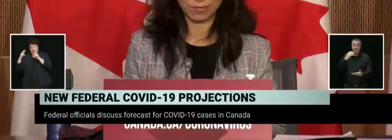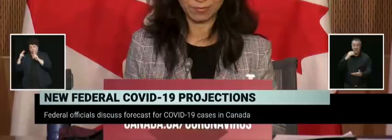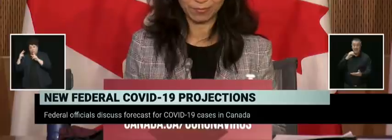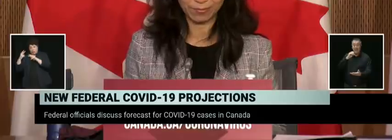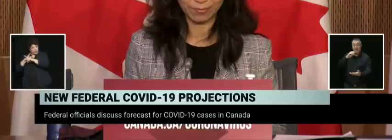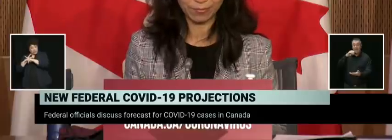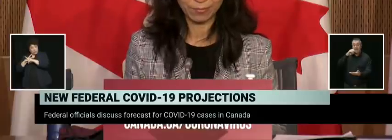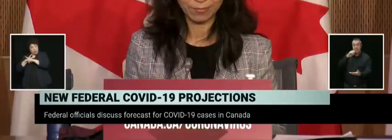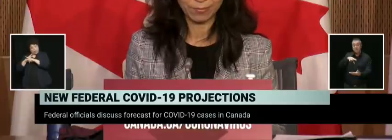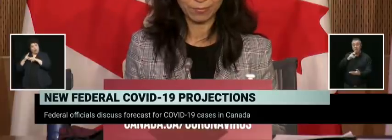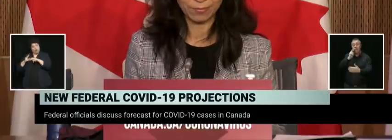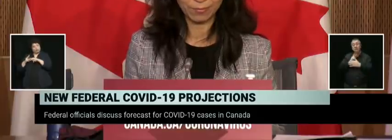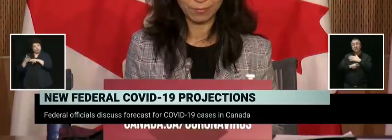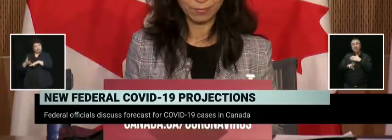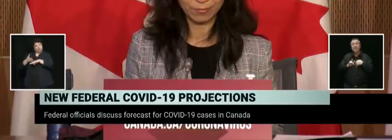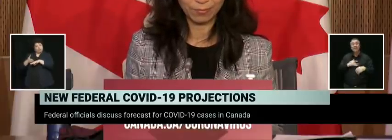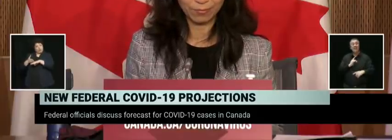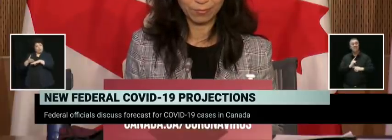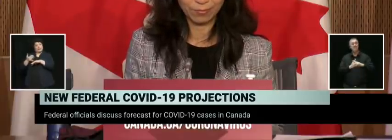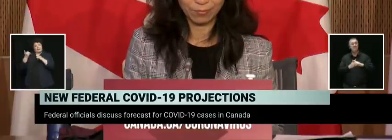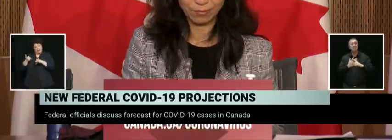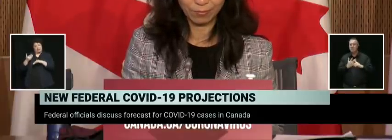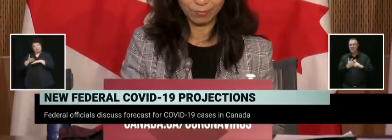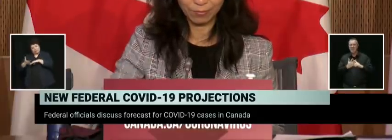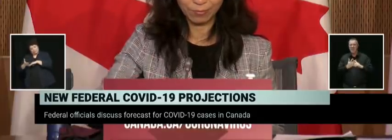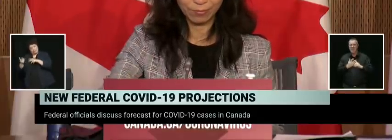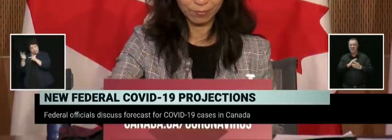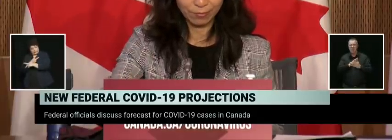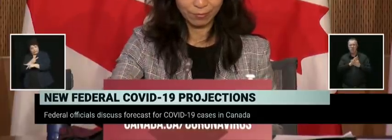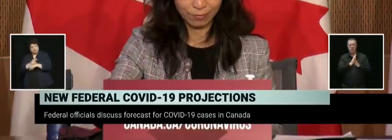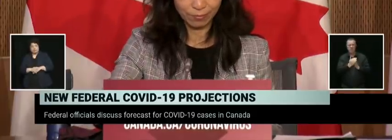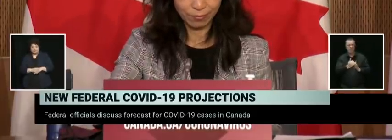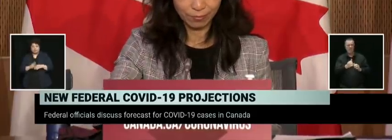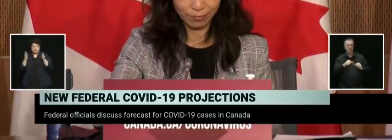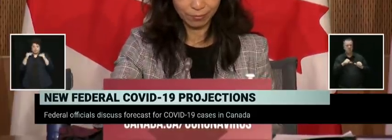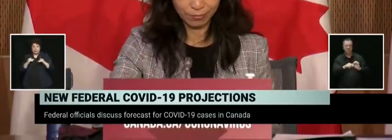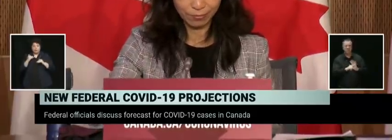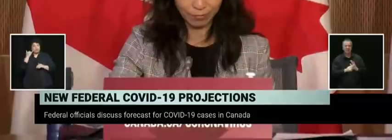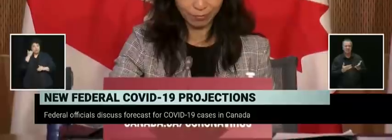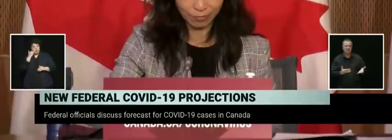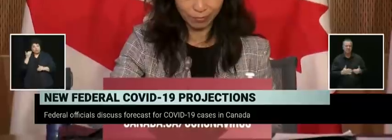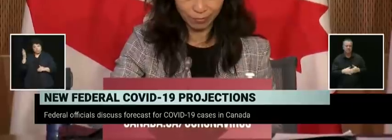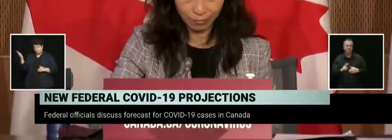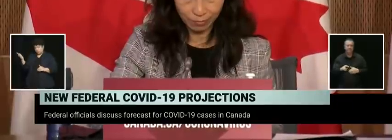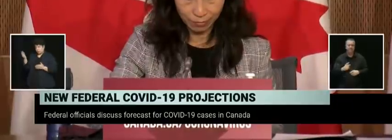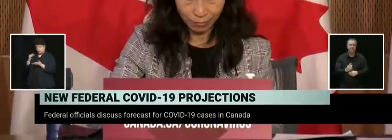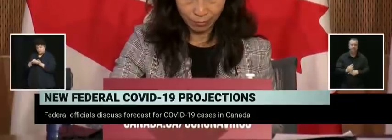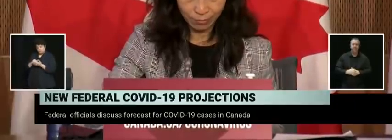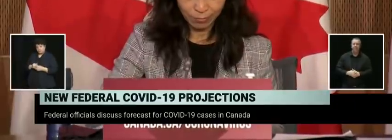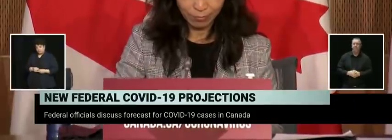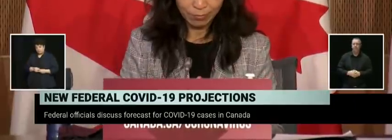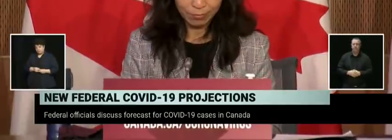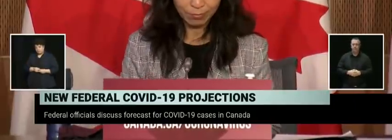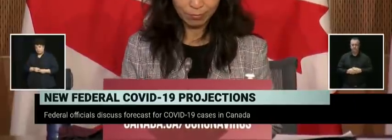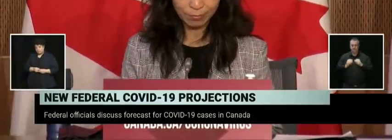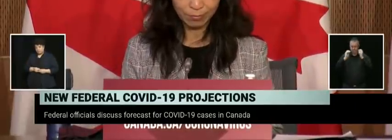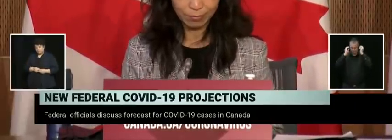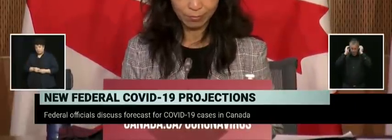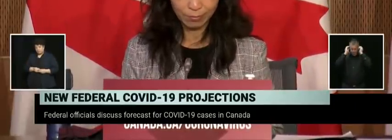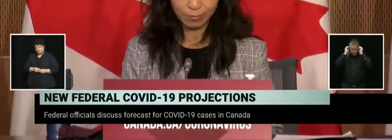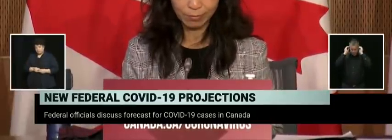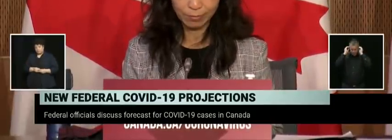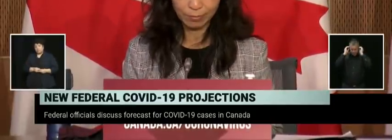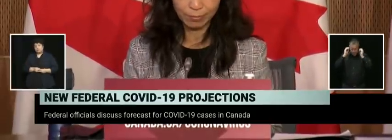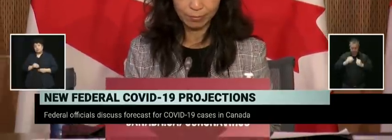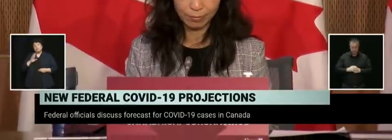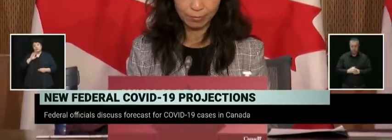Okay, we'll go back to the phone for two further questions. Start with first one. Thank you. The next question, la question suivante